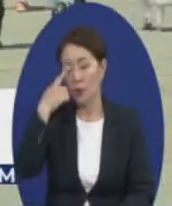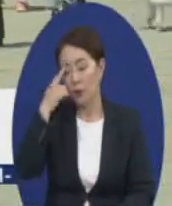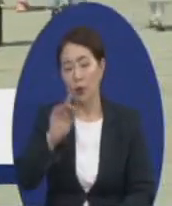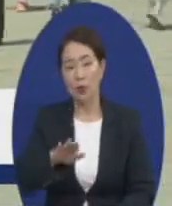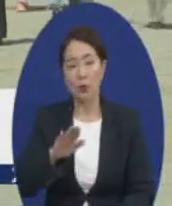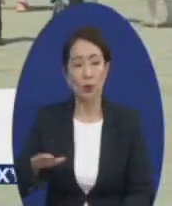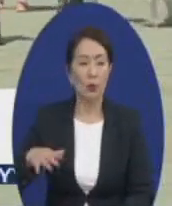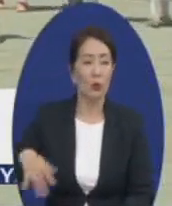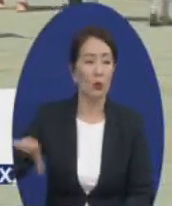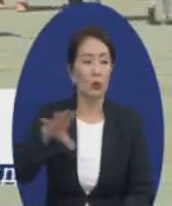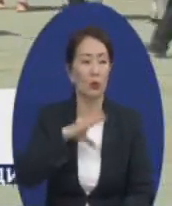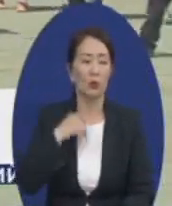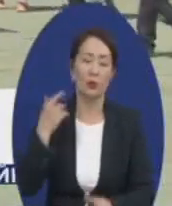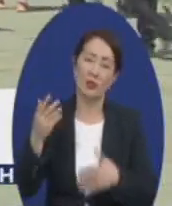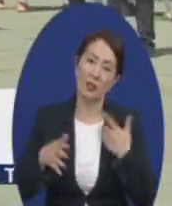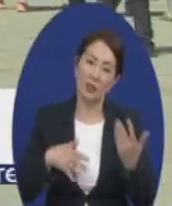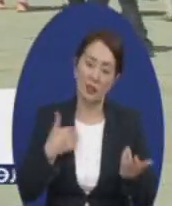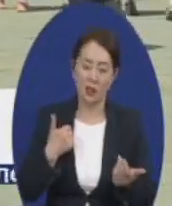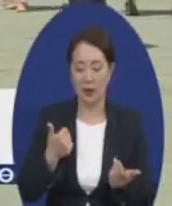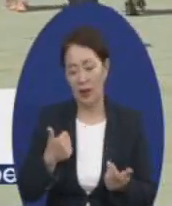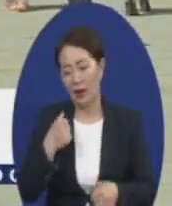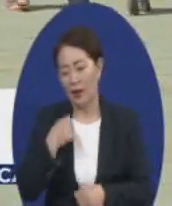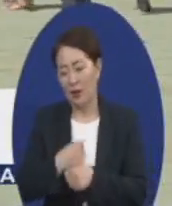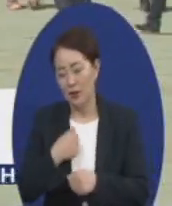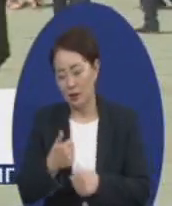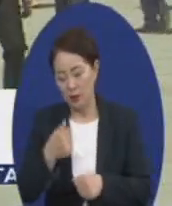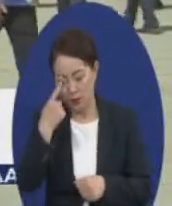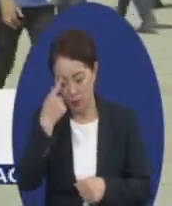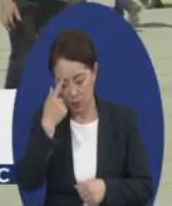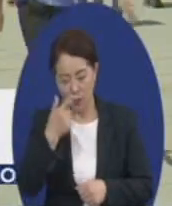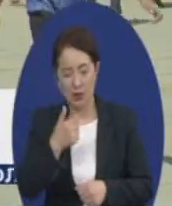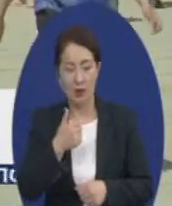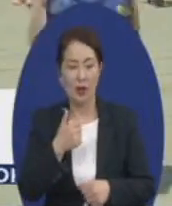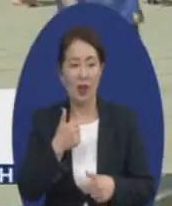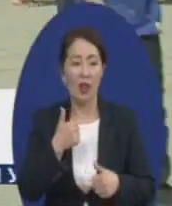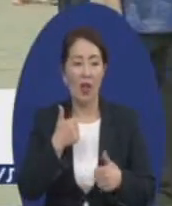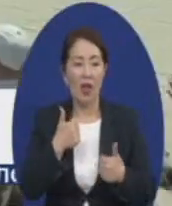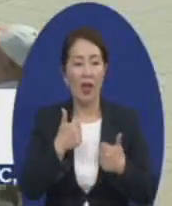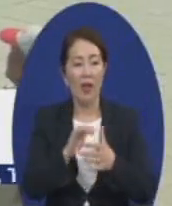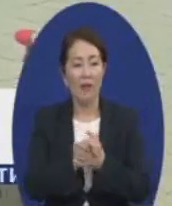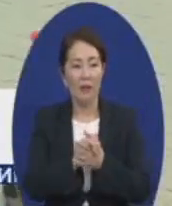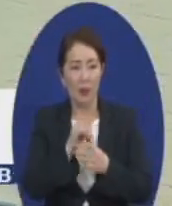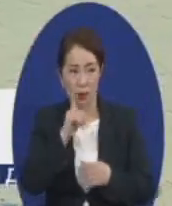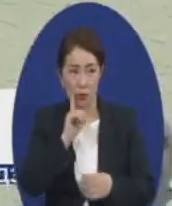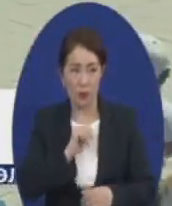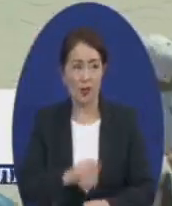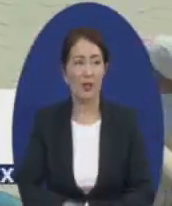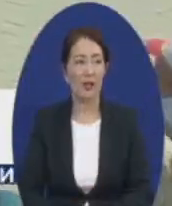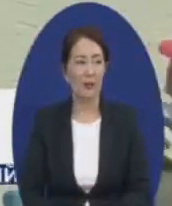Монгол хүмүүсийг жавстай ачаалсаг Монголд ингээд хүн байгаасаа гэж боддог.